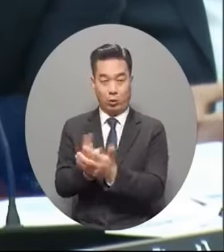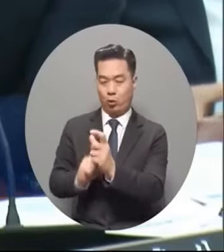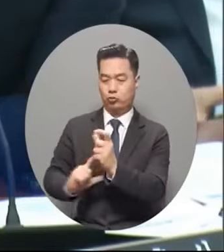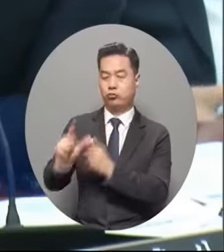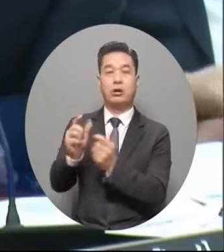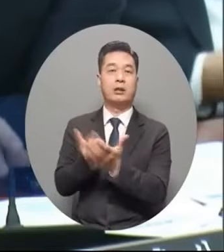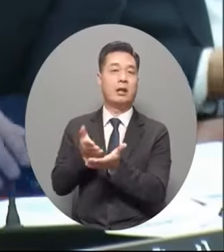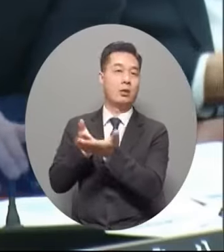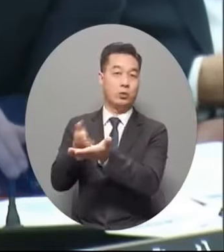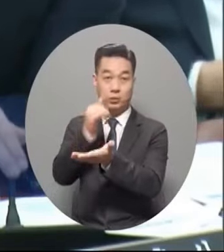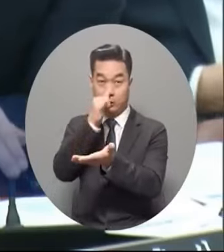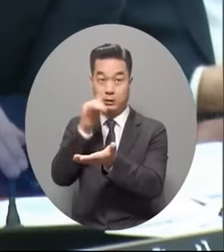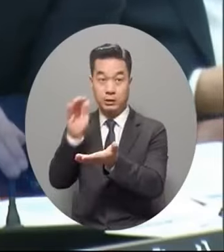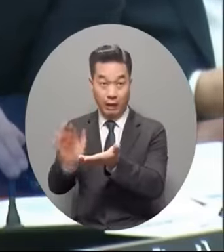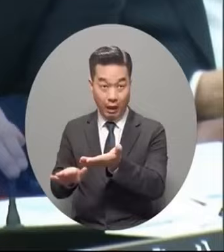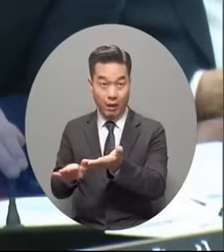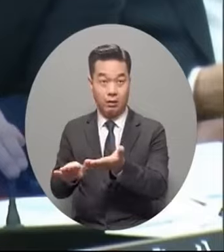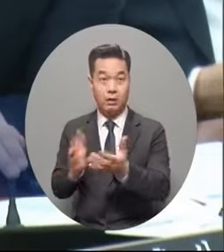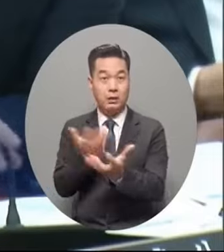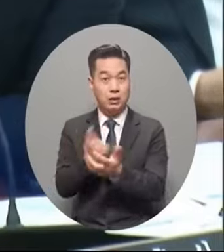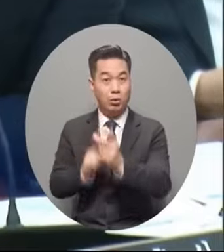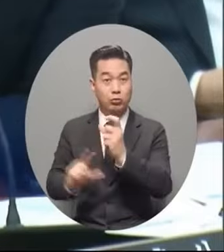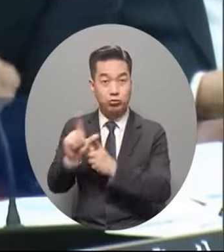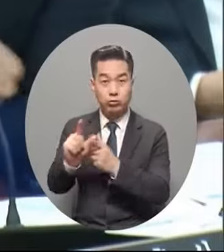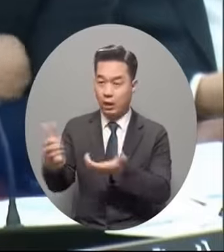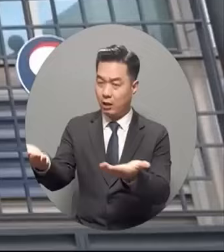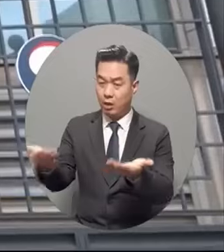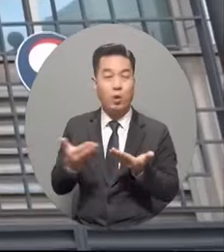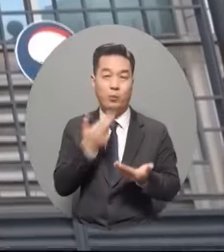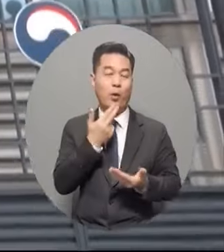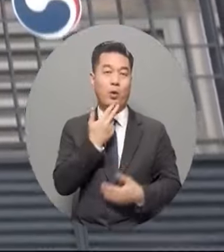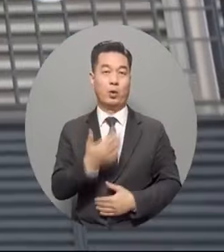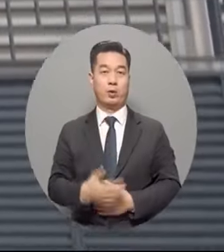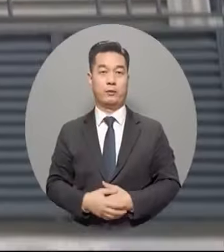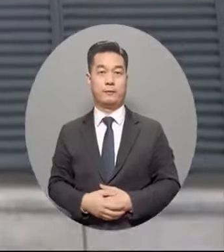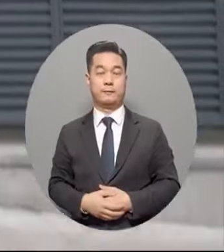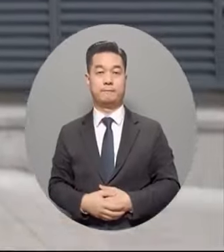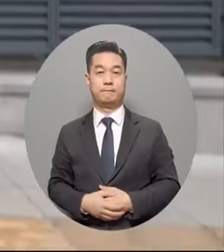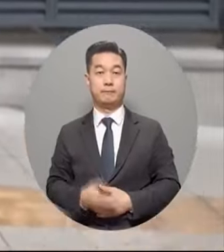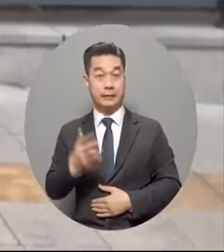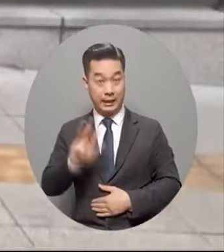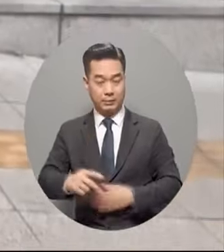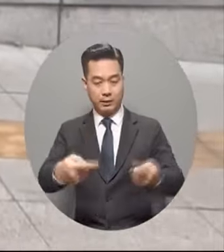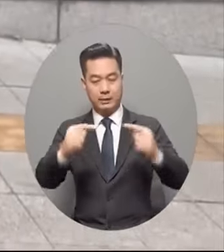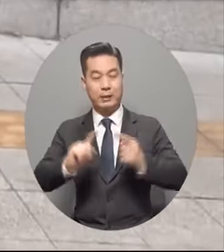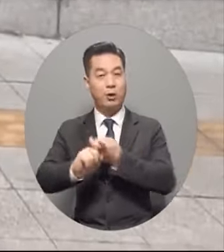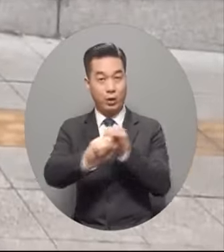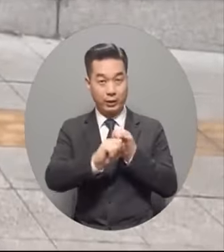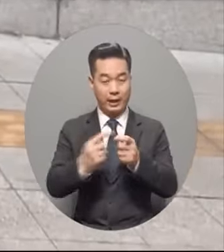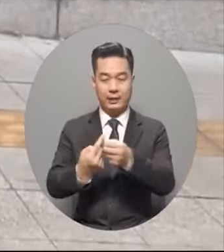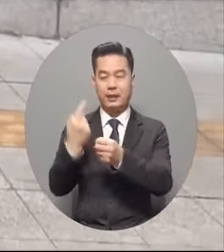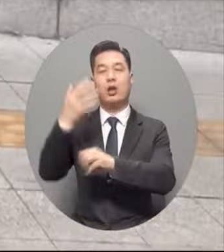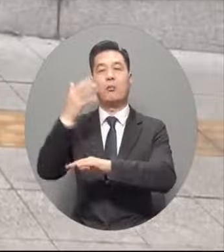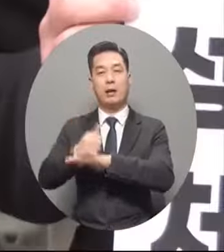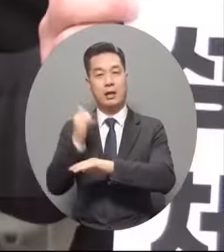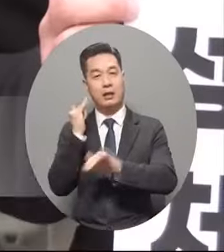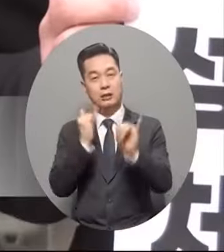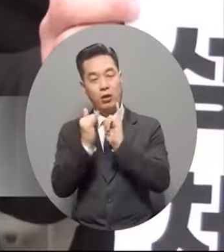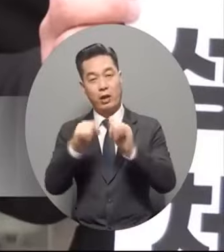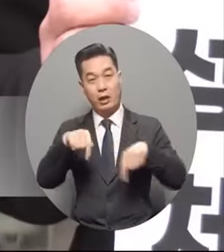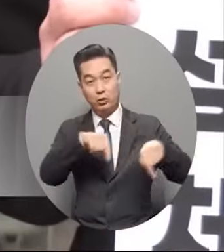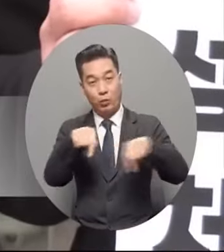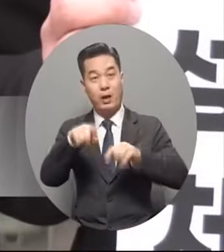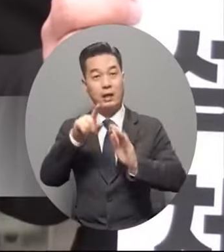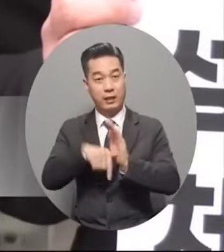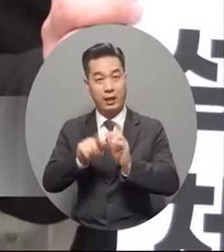상태인데 추가 자료를 들어온 게 없는 것으로 그렇게 알고 있습니다. 하지만 참여연대는 지난해 말 전화 통화 당시